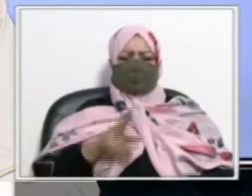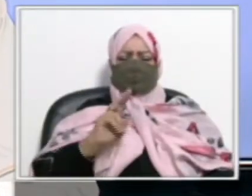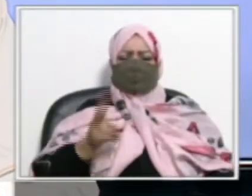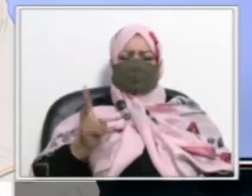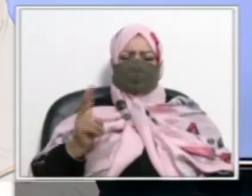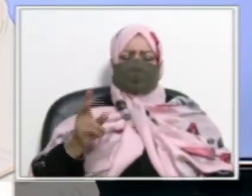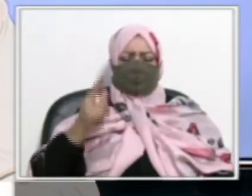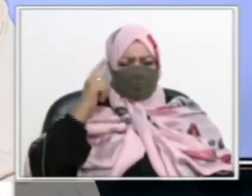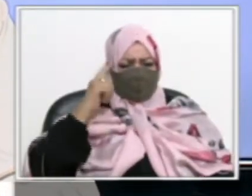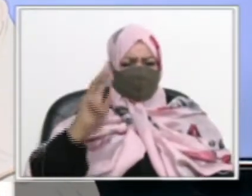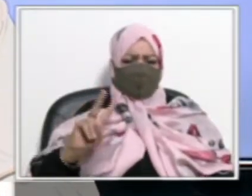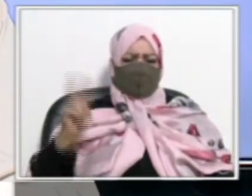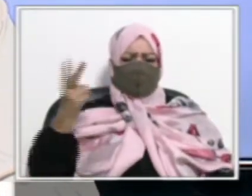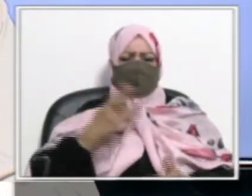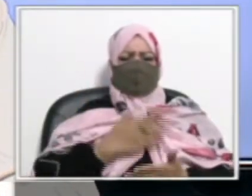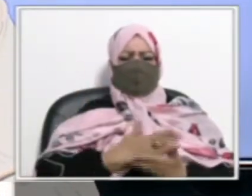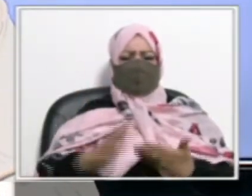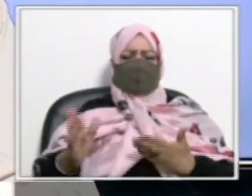الركبة وتبدي